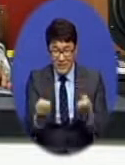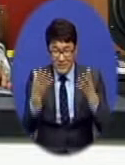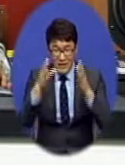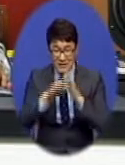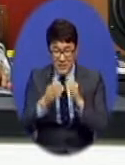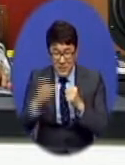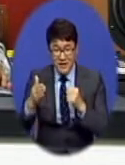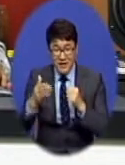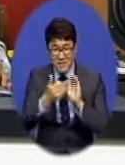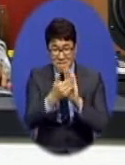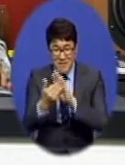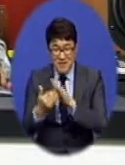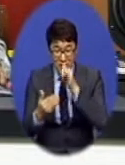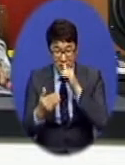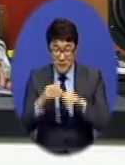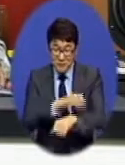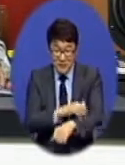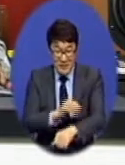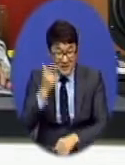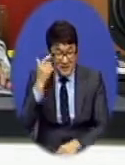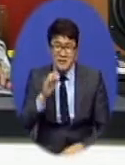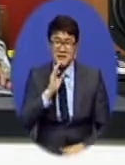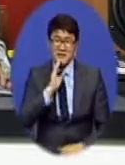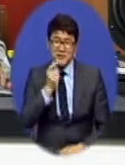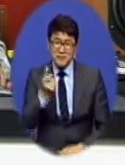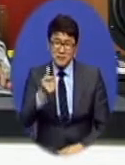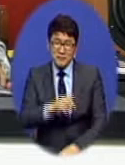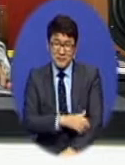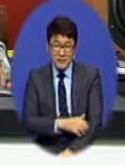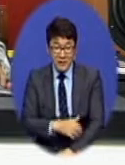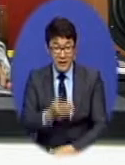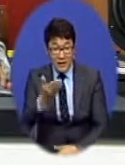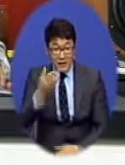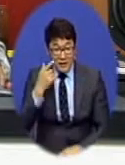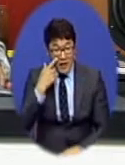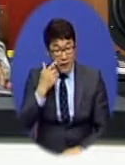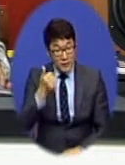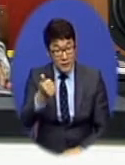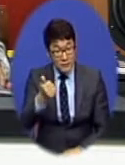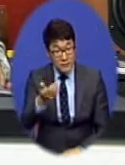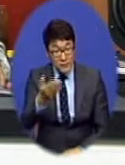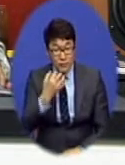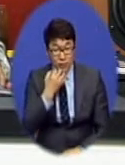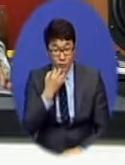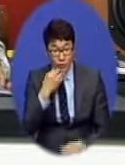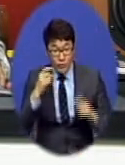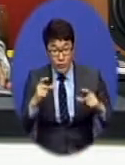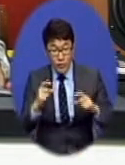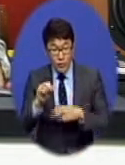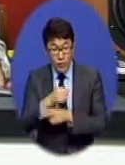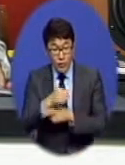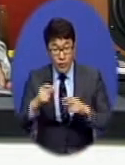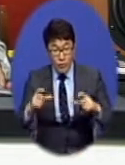불편하지 그렇죠. 않으세요? 그렇죠. 아니 근데 네. 아버님 정도에 되시는 분이 서울